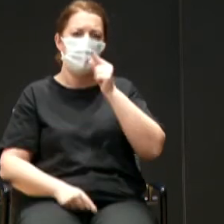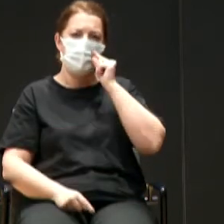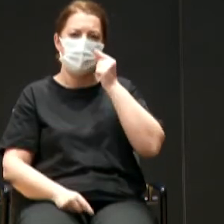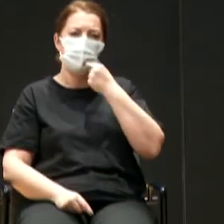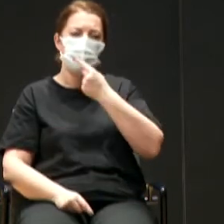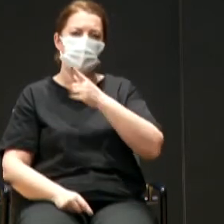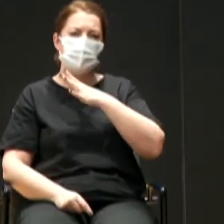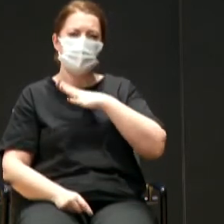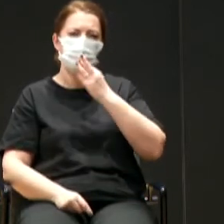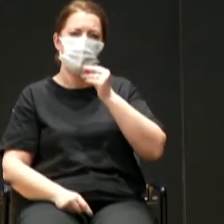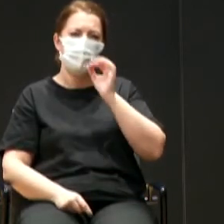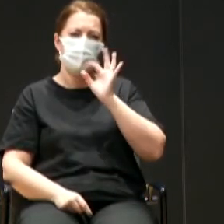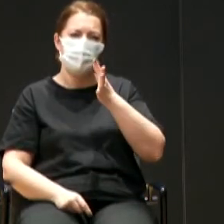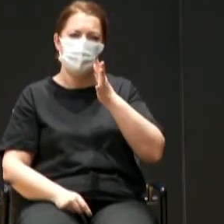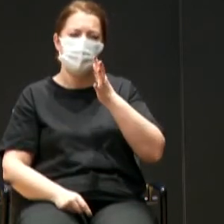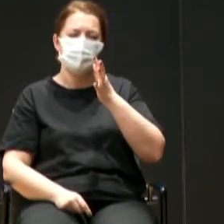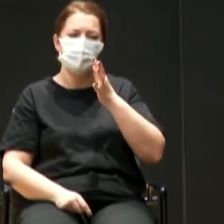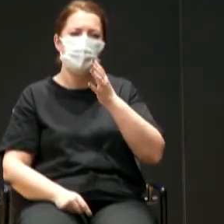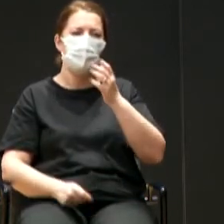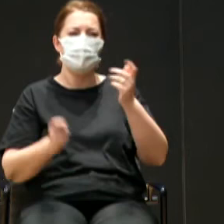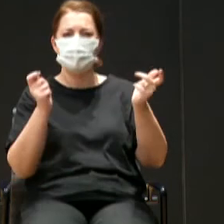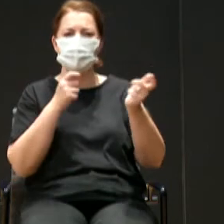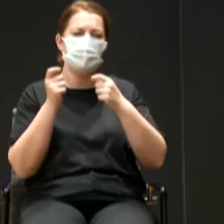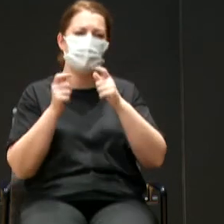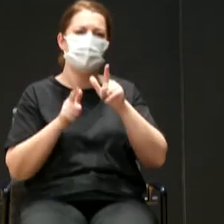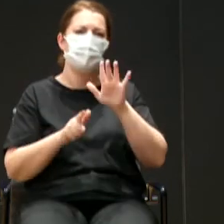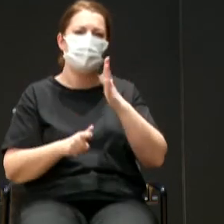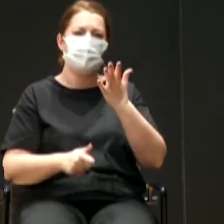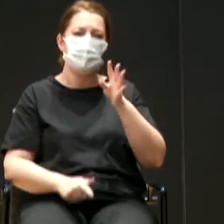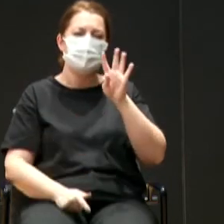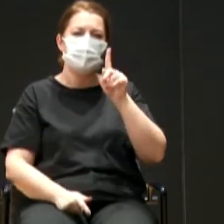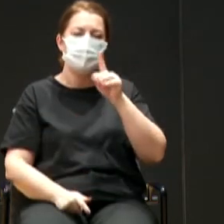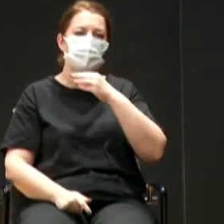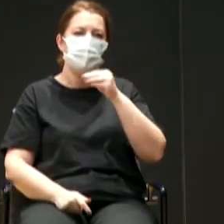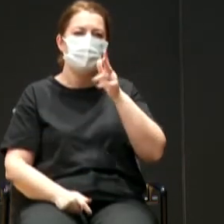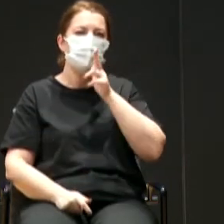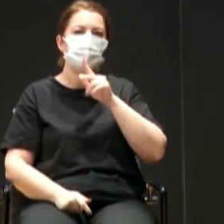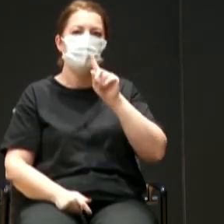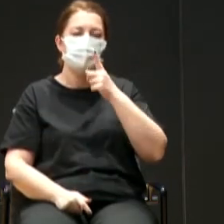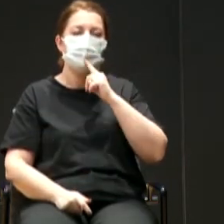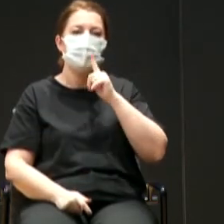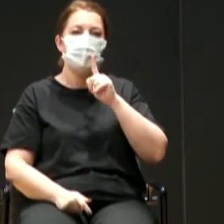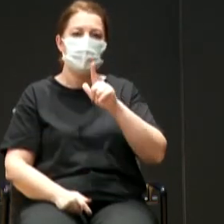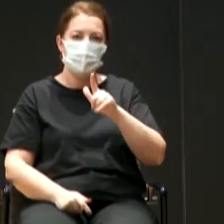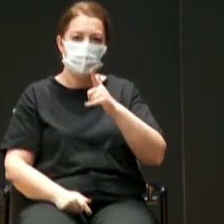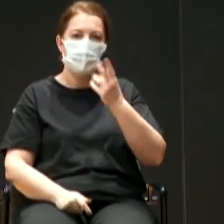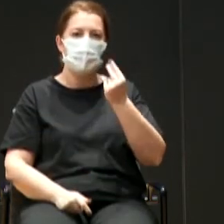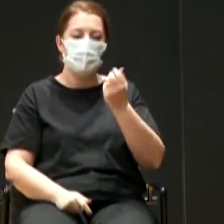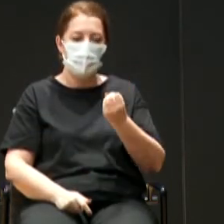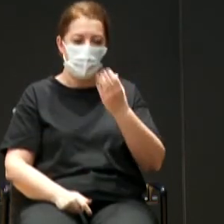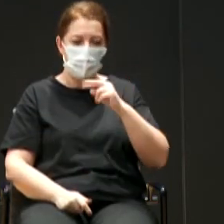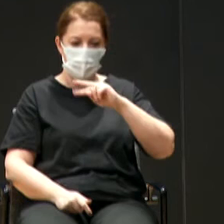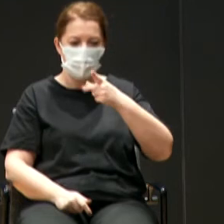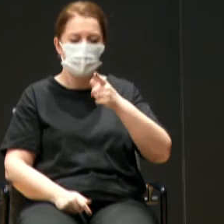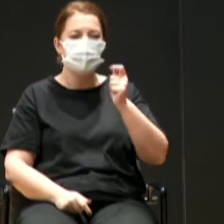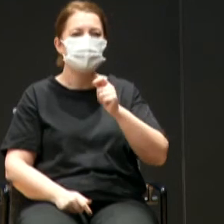söylemek istiyorum. Hani çok fazla karşılıklı konuşmak istemiyorum. Evet, rica ederim. Yani 41 milyon 300 bin liralık bir kaynak aktarılmıştı. Bu